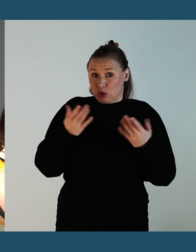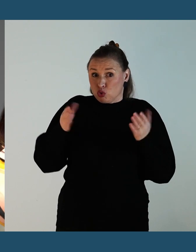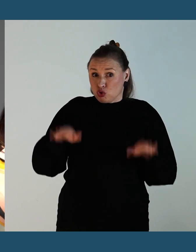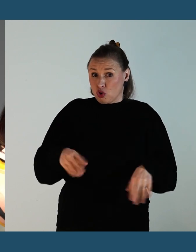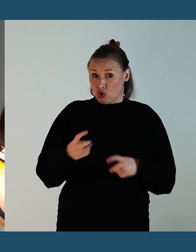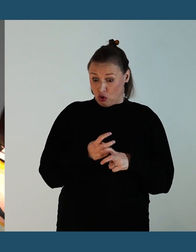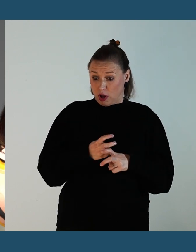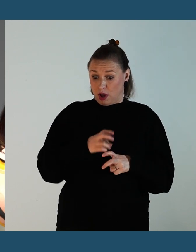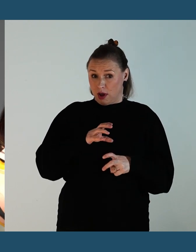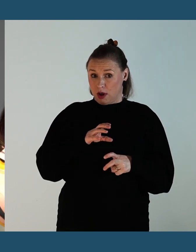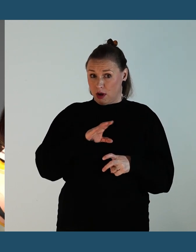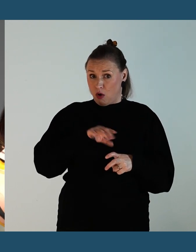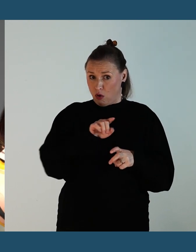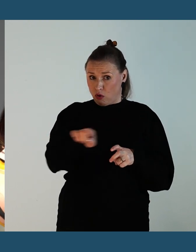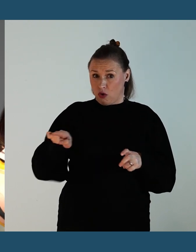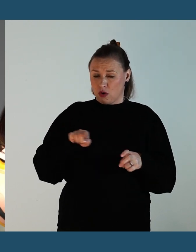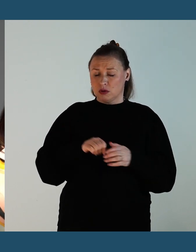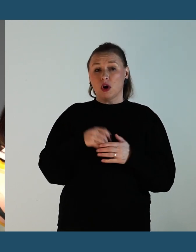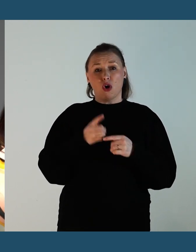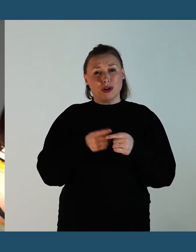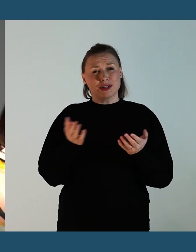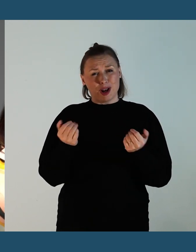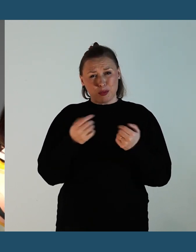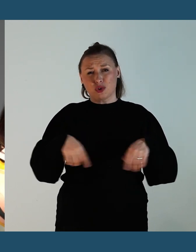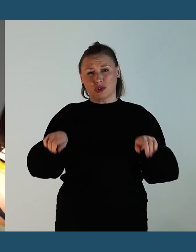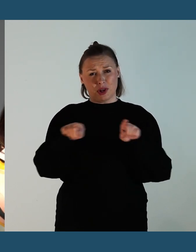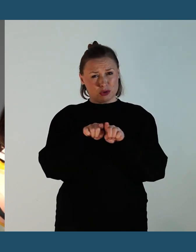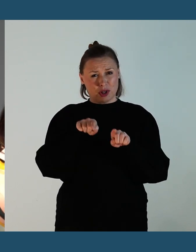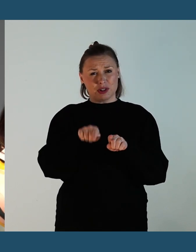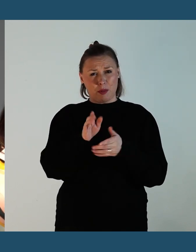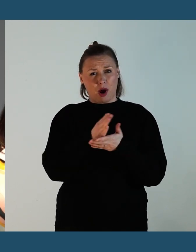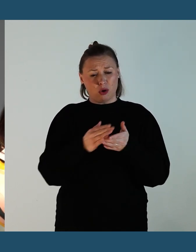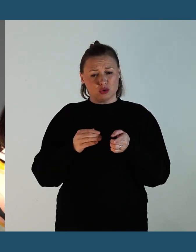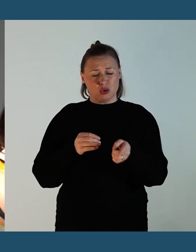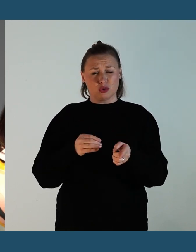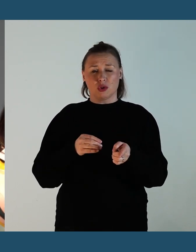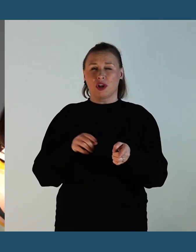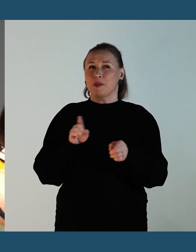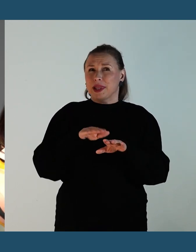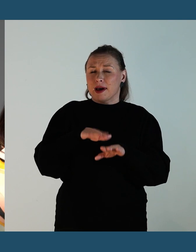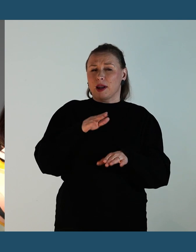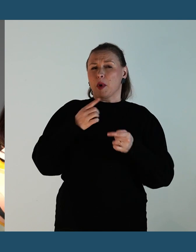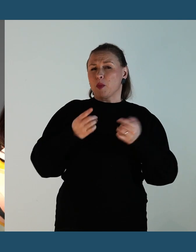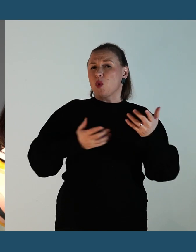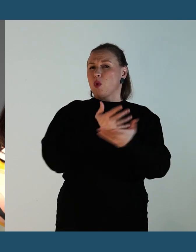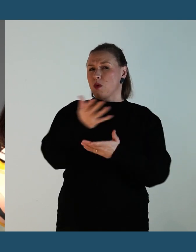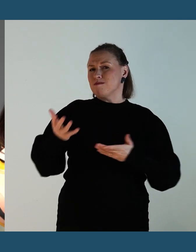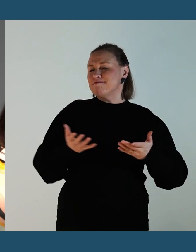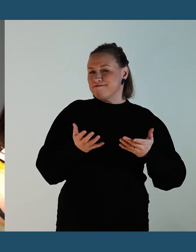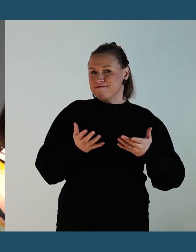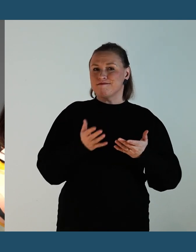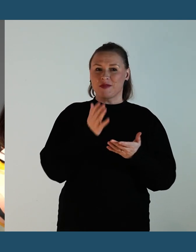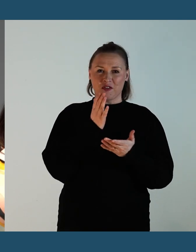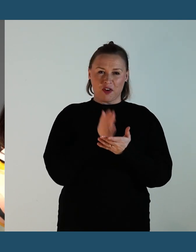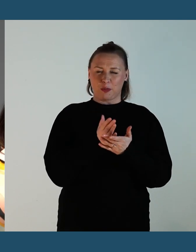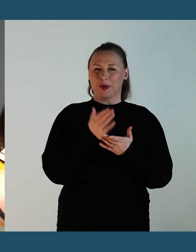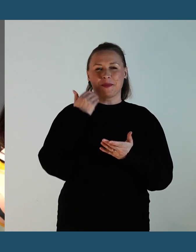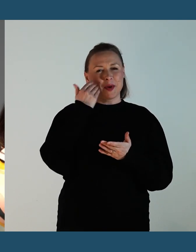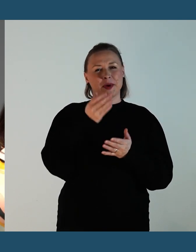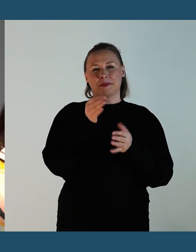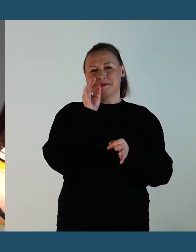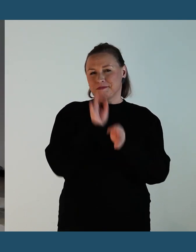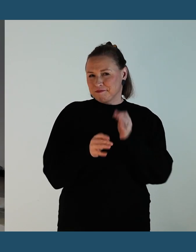helppo tehdä ja ajattelen, että mitä enemmän näistä asioista puhutaan, niin mä luulen, että me saadaan se